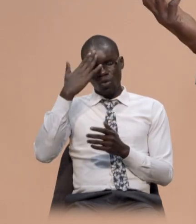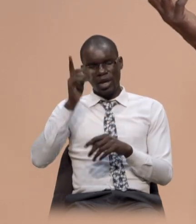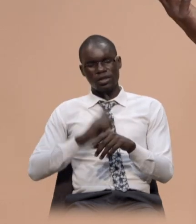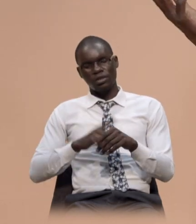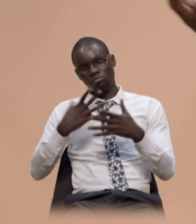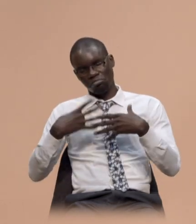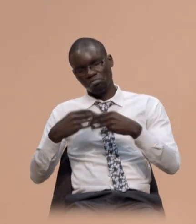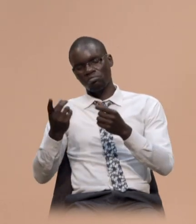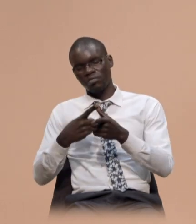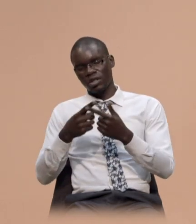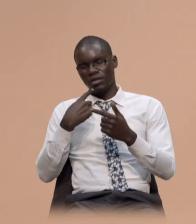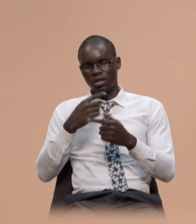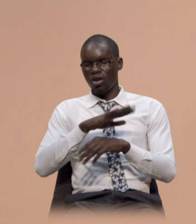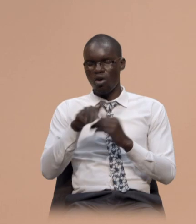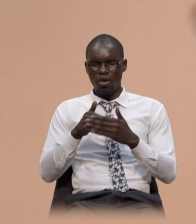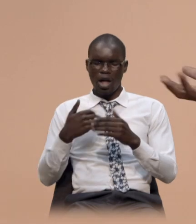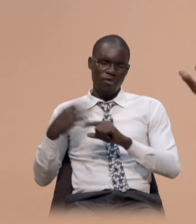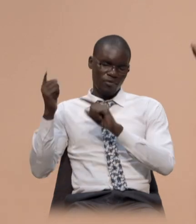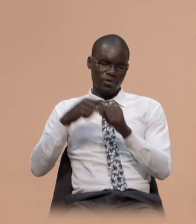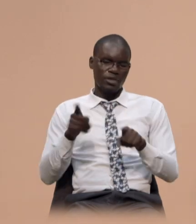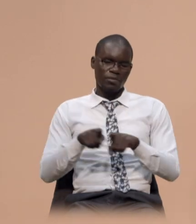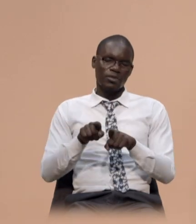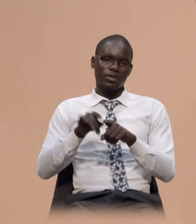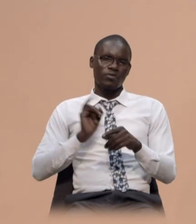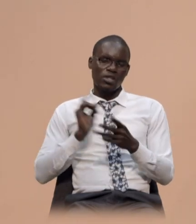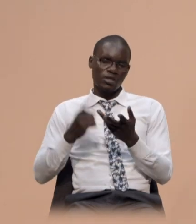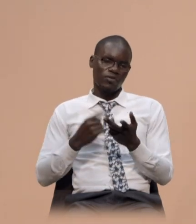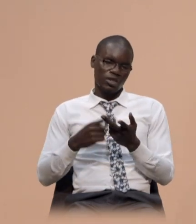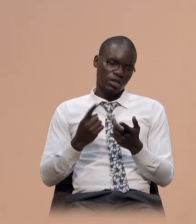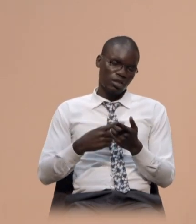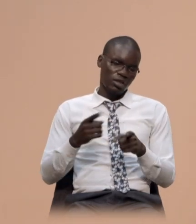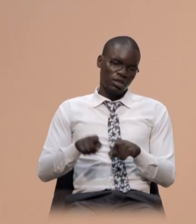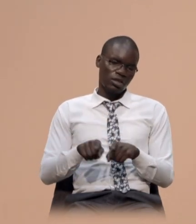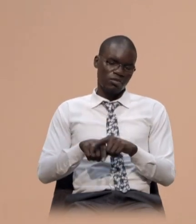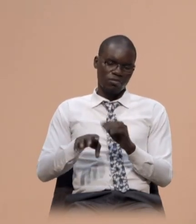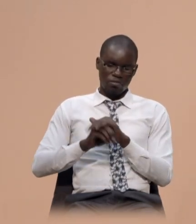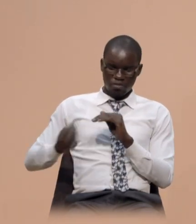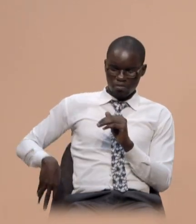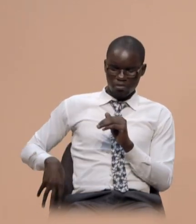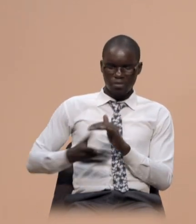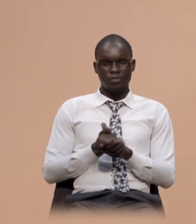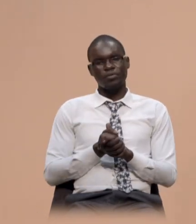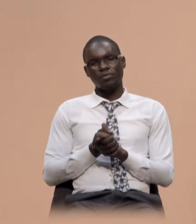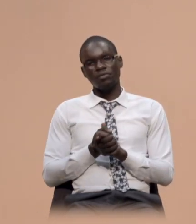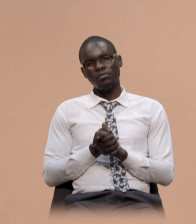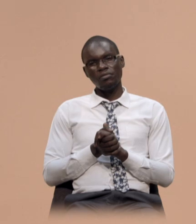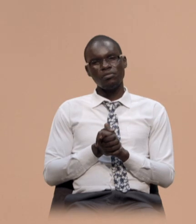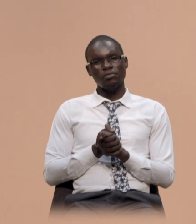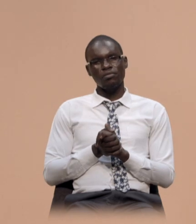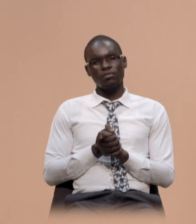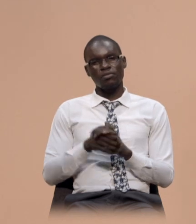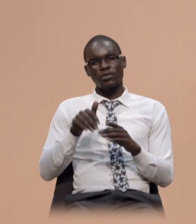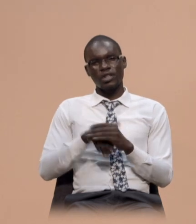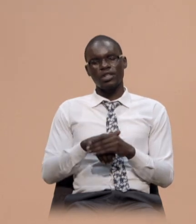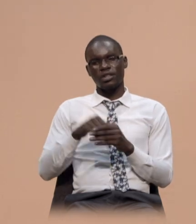ilipoenda, Ayubu akasema, hiyo vimekuja na vimeenda, nimevihesabu kama choo. Katika hali hiyo, watumishi wa Bwana,